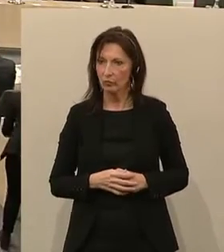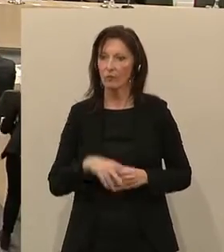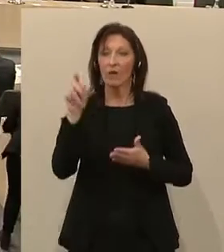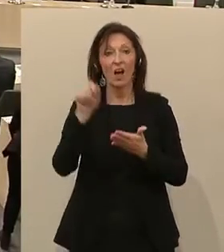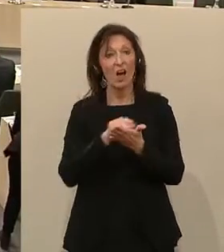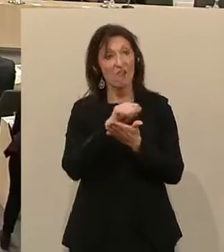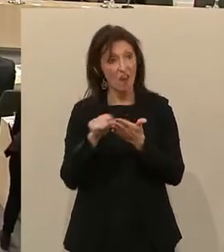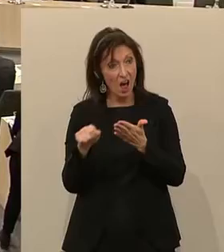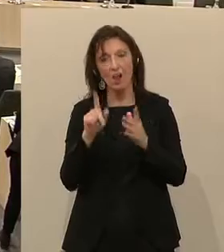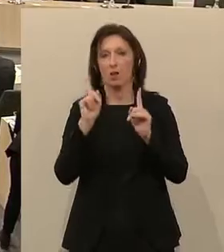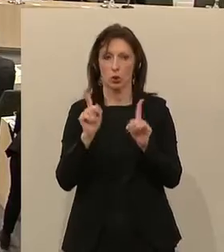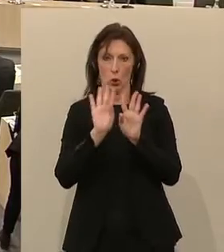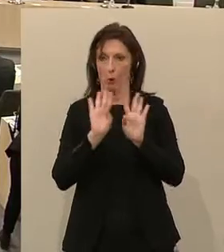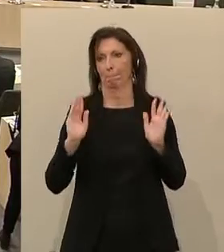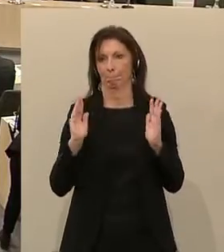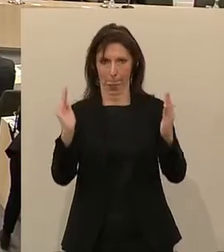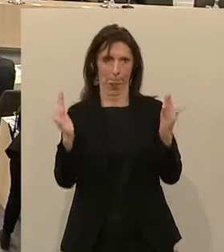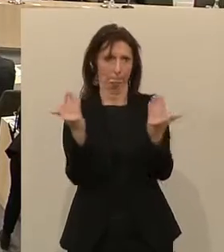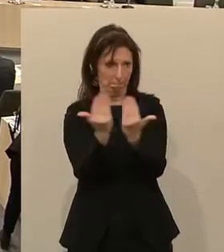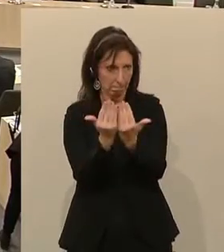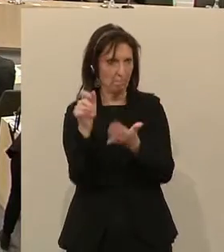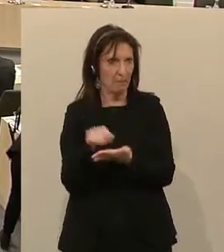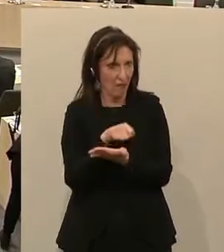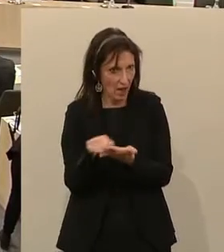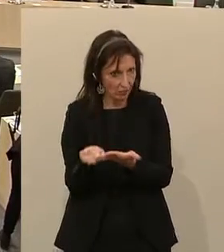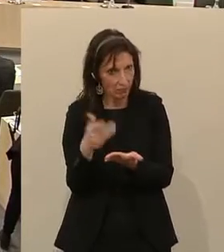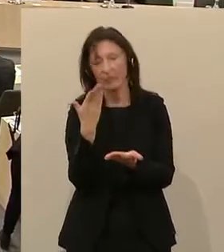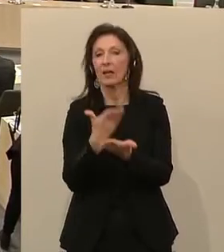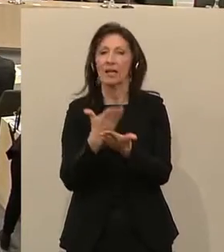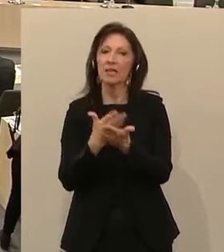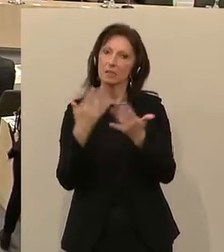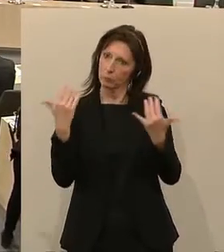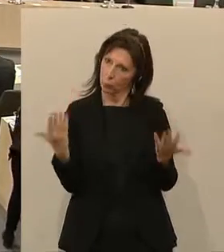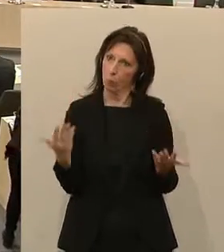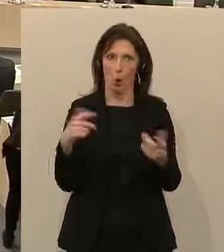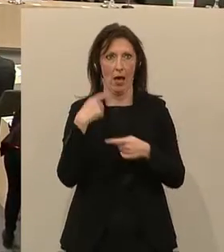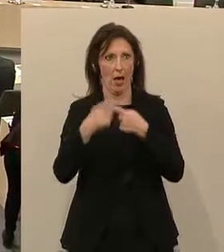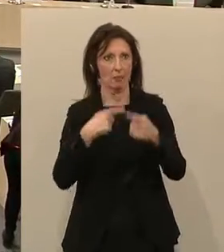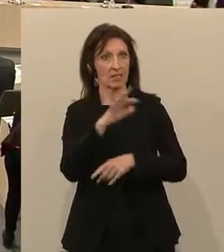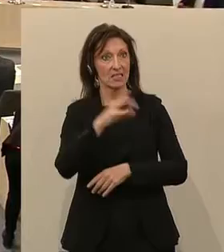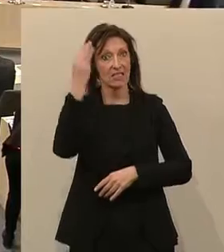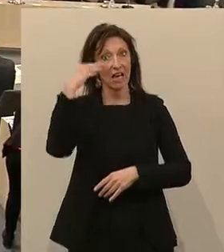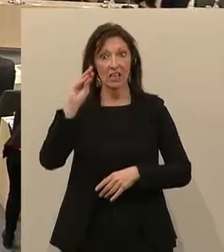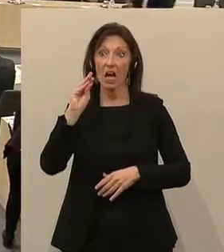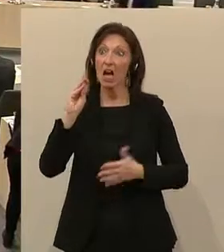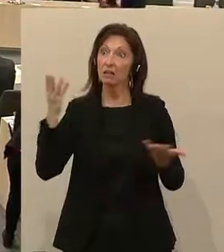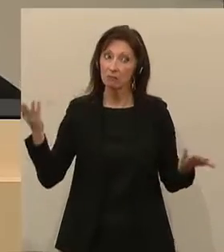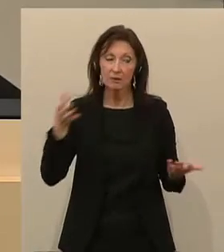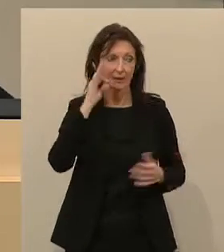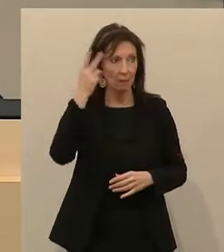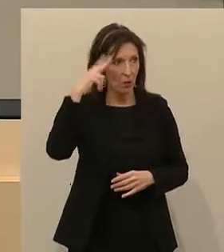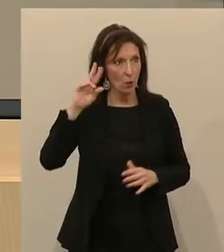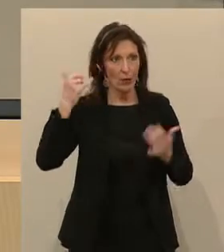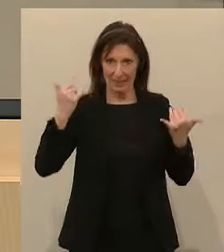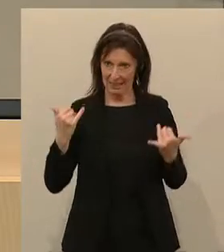in Wahlzellen durchzuführen und daher werde ich auch so vorgehen. Meine sehr geehrten Damen und Herren, wir sind im Abstimmungsvorgang und in